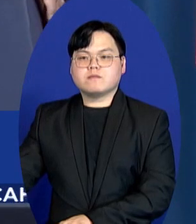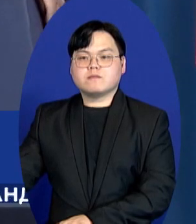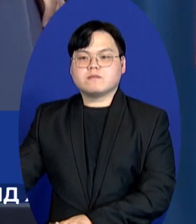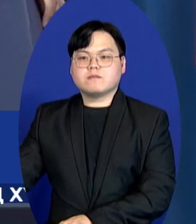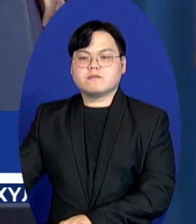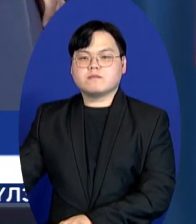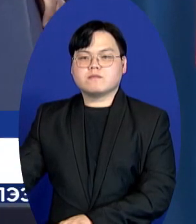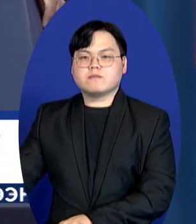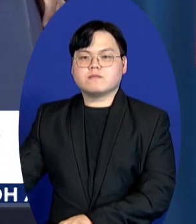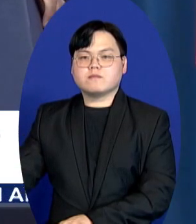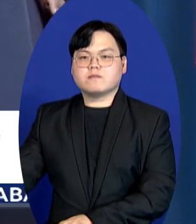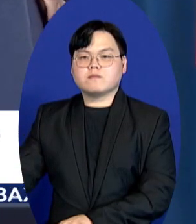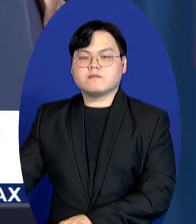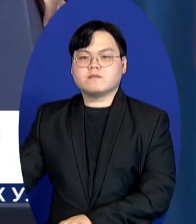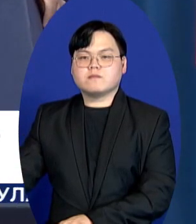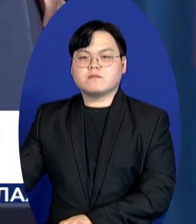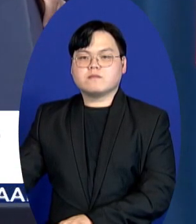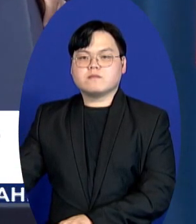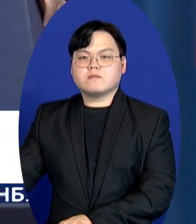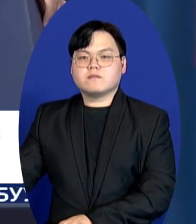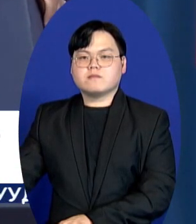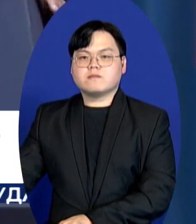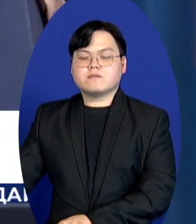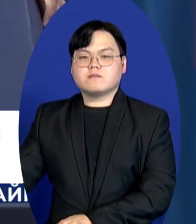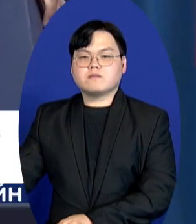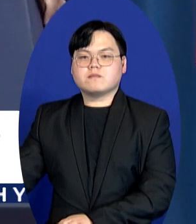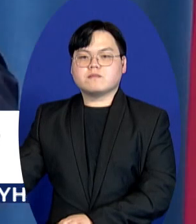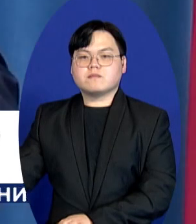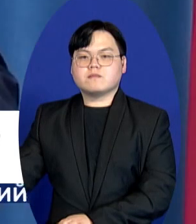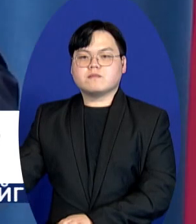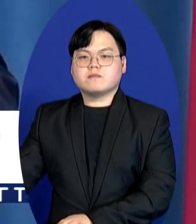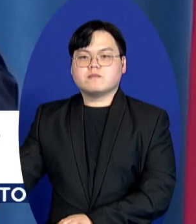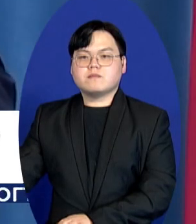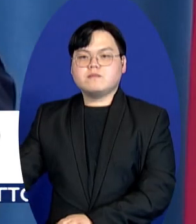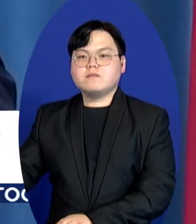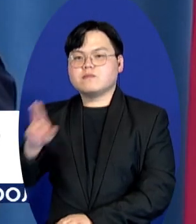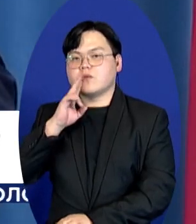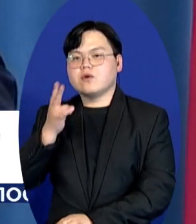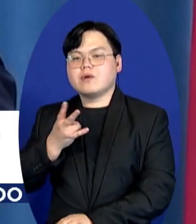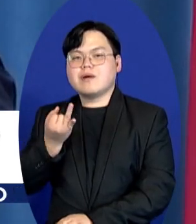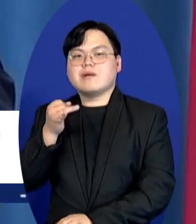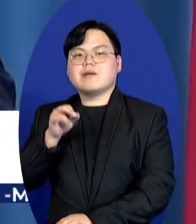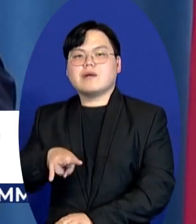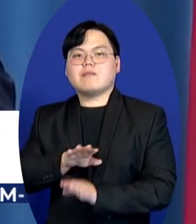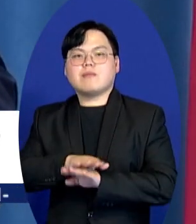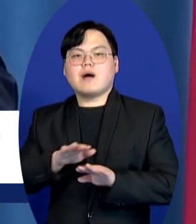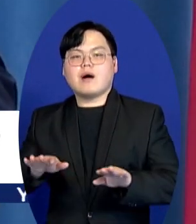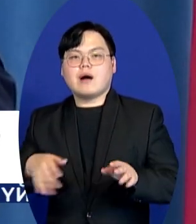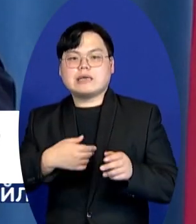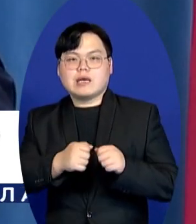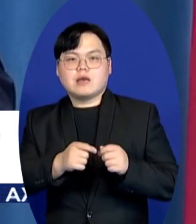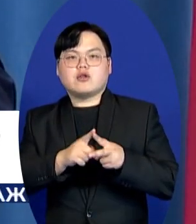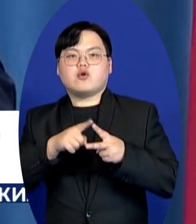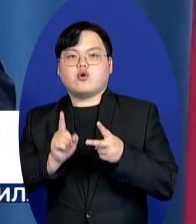төлөв байдал бол одоо 8 сард ажиллах чинь шинэ ногоо урагц гарснаас хойш хүнсний ногооны үн буурч байна. Хүнсний ногоошд маань ил задгаа талбаас